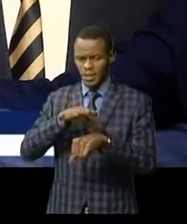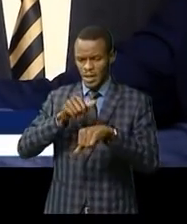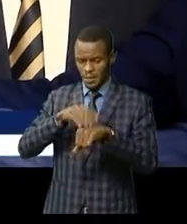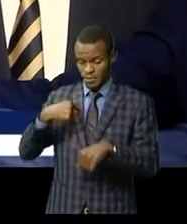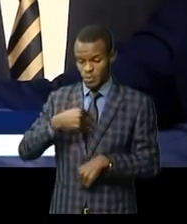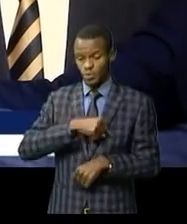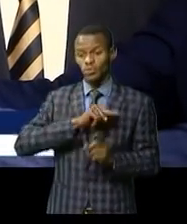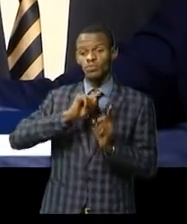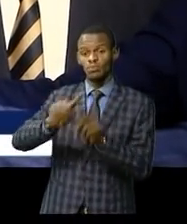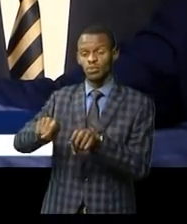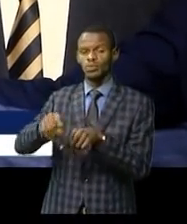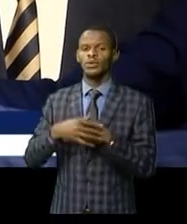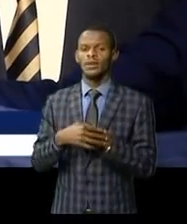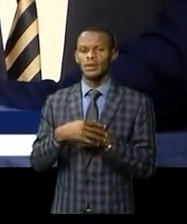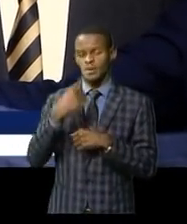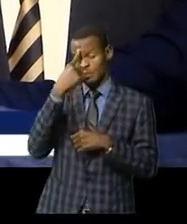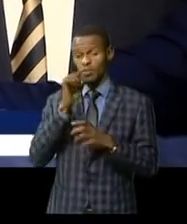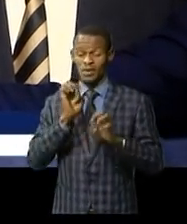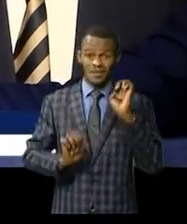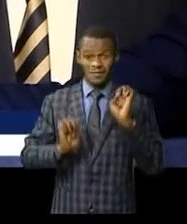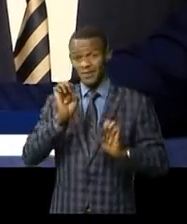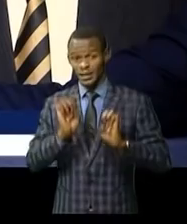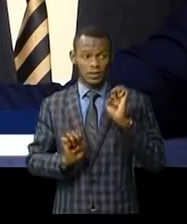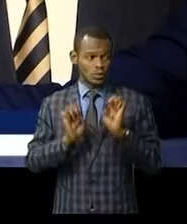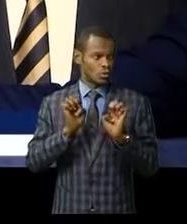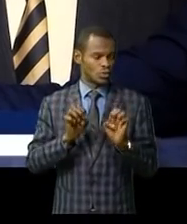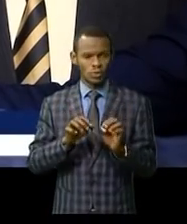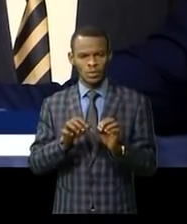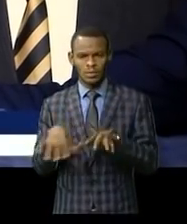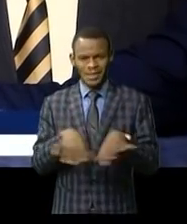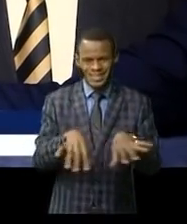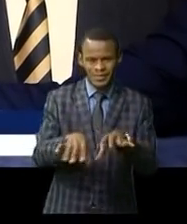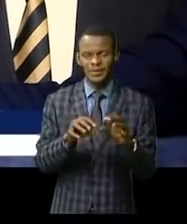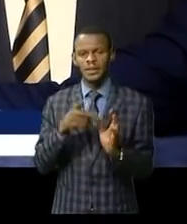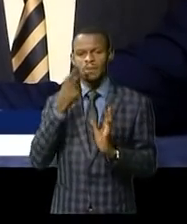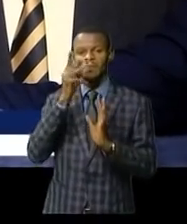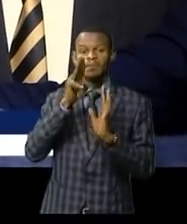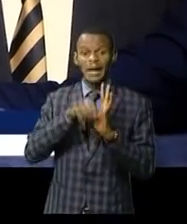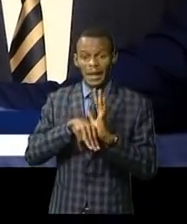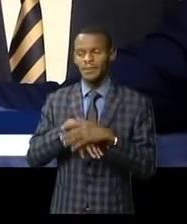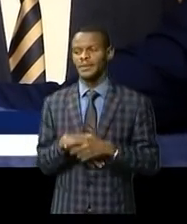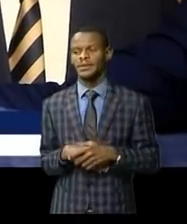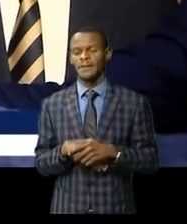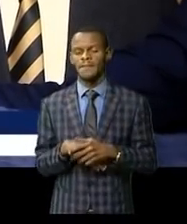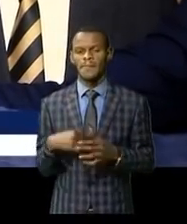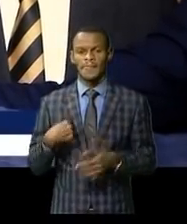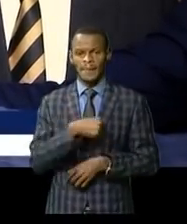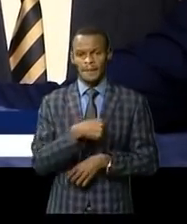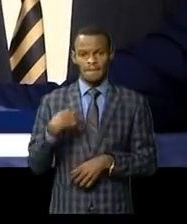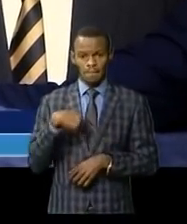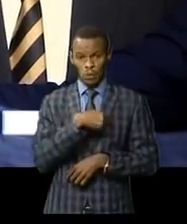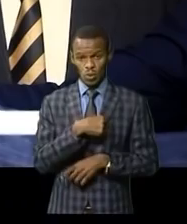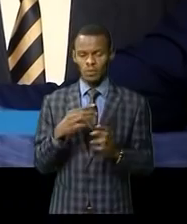un peu l'évaluation de nos activités parlementaires. Et c'est dans ce cadre que les élus de